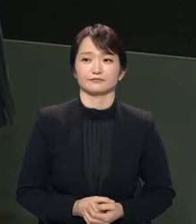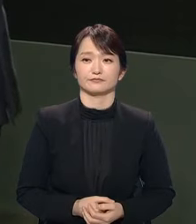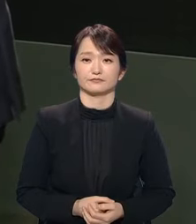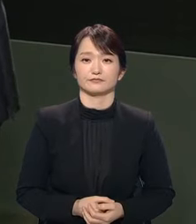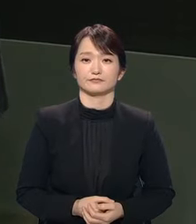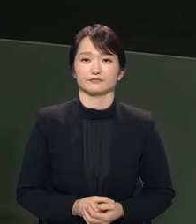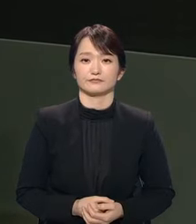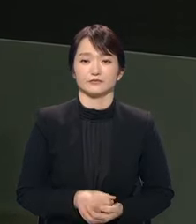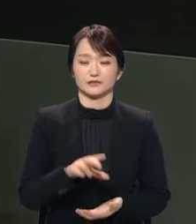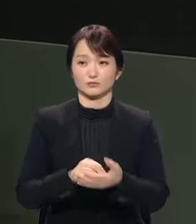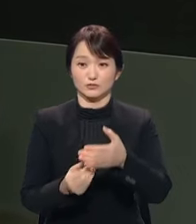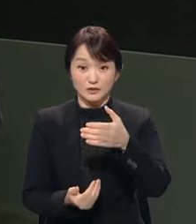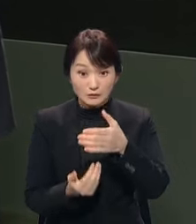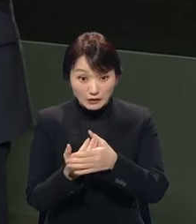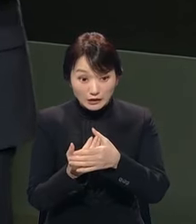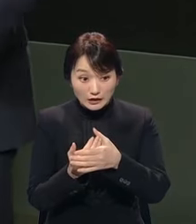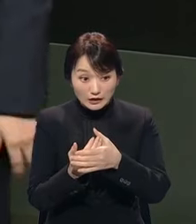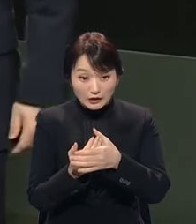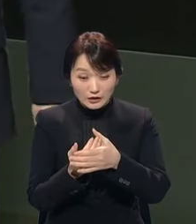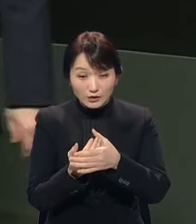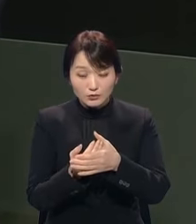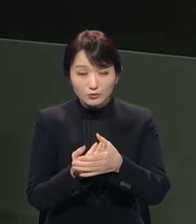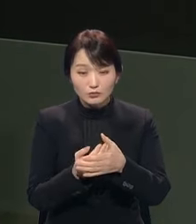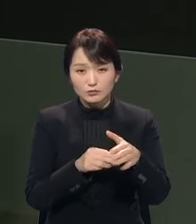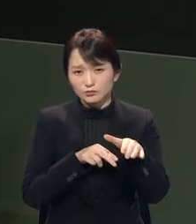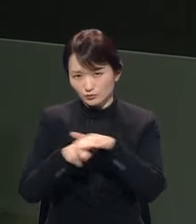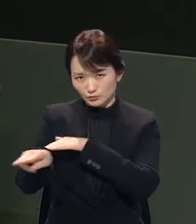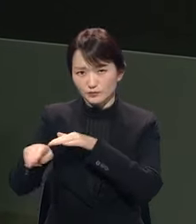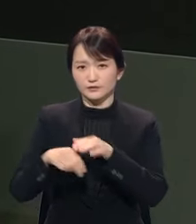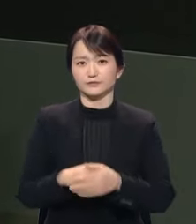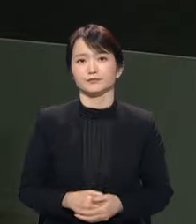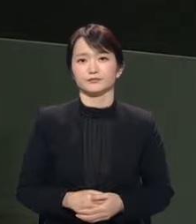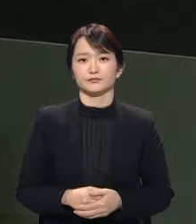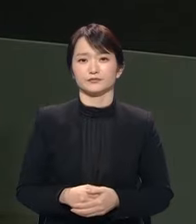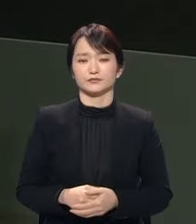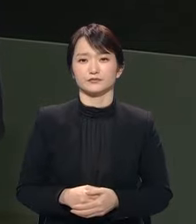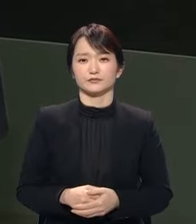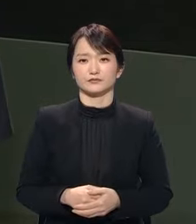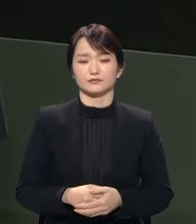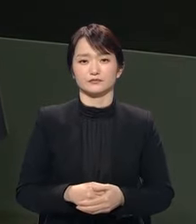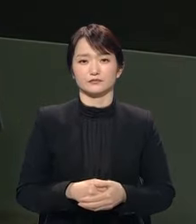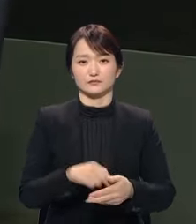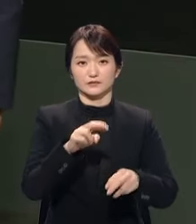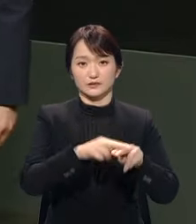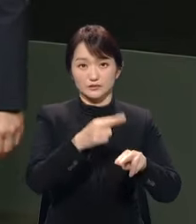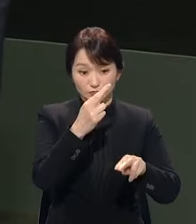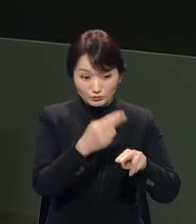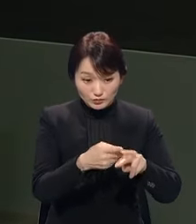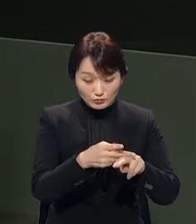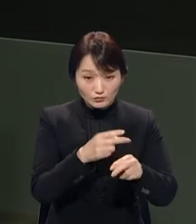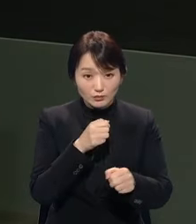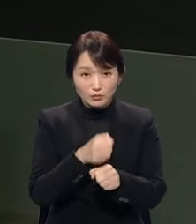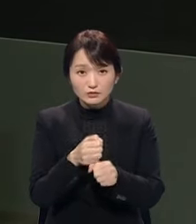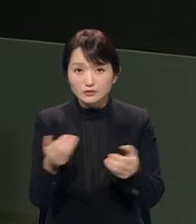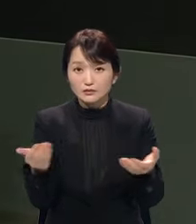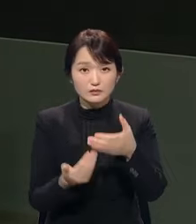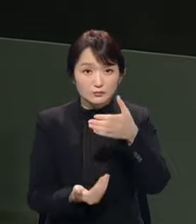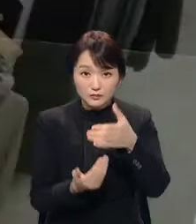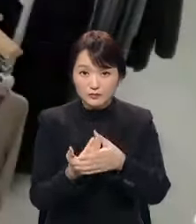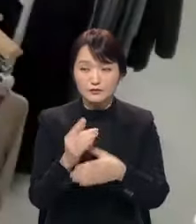사고치고 후다닥입니다. 사방 가족께서 제보해 주신 사건인데요. 잠시 자리를 비운 사이에 황당한 일이 벌어졌다는 겁니다. 영상